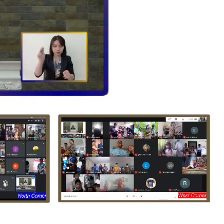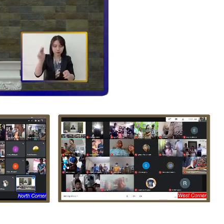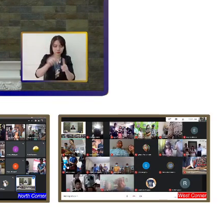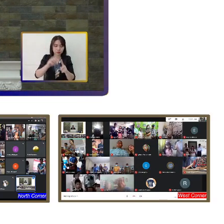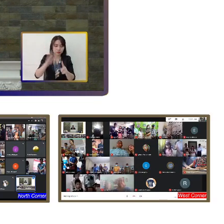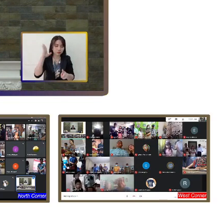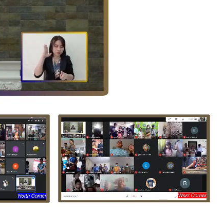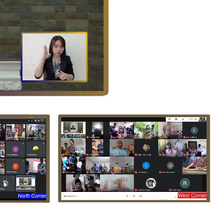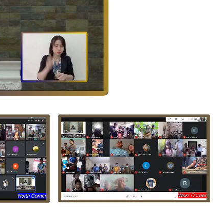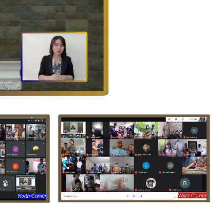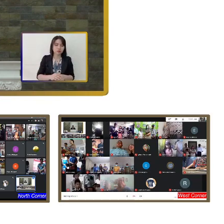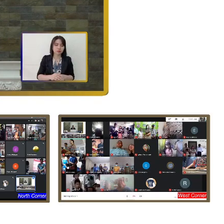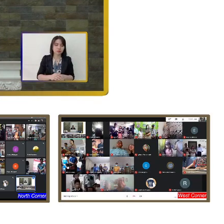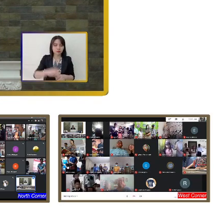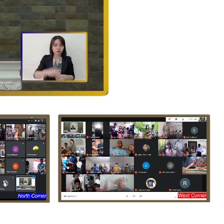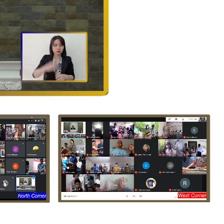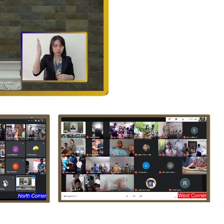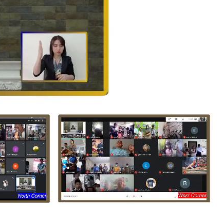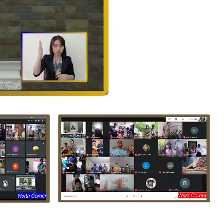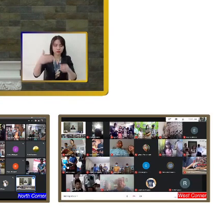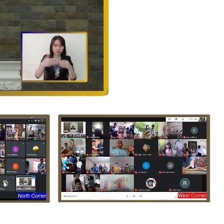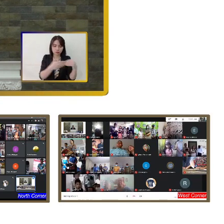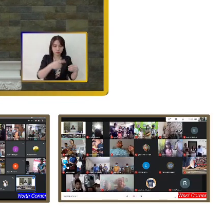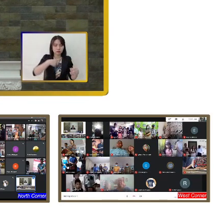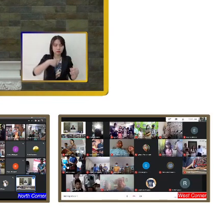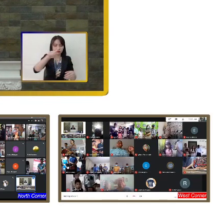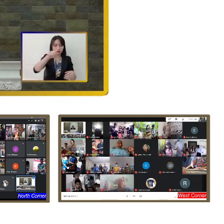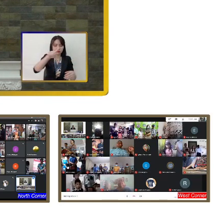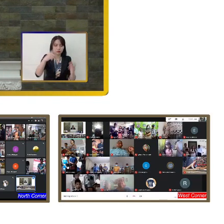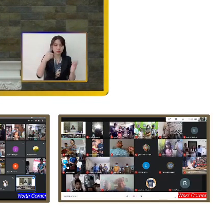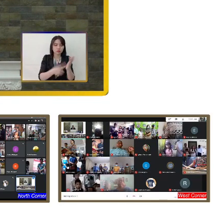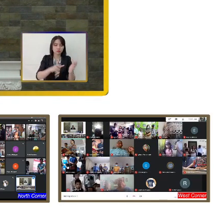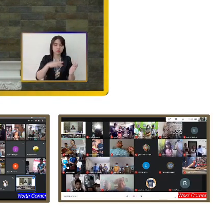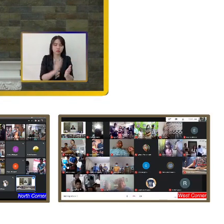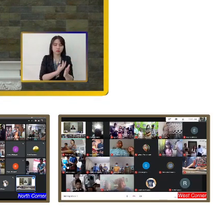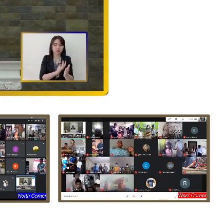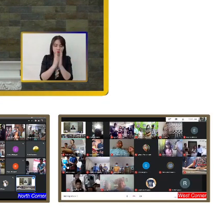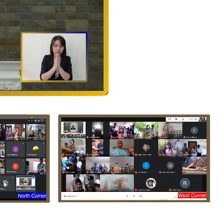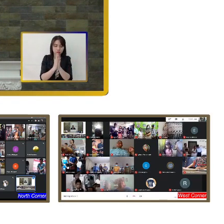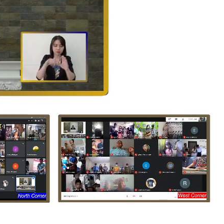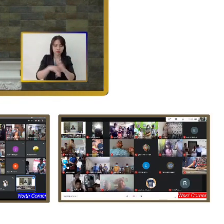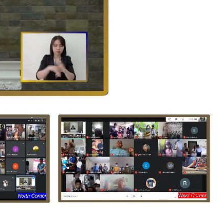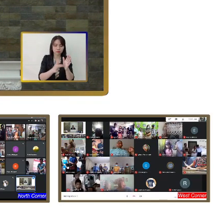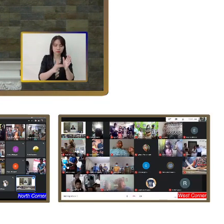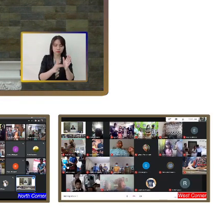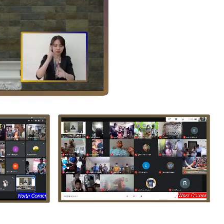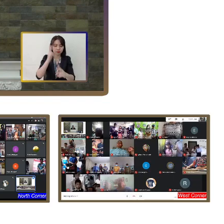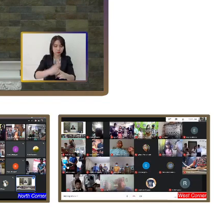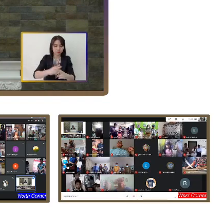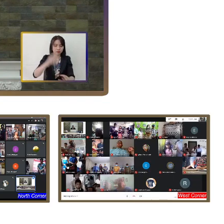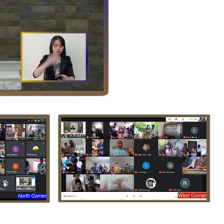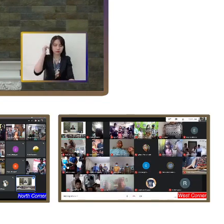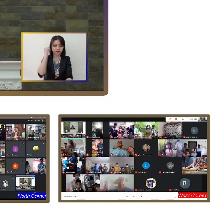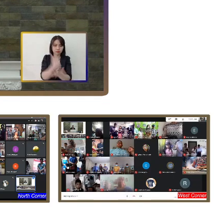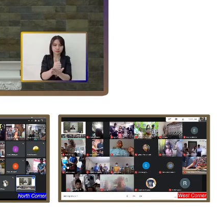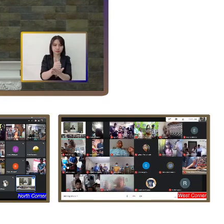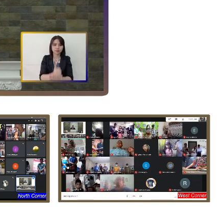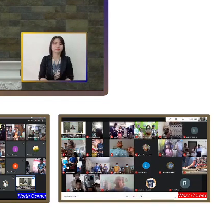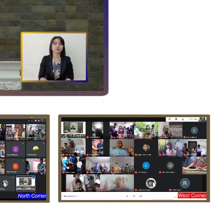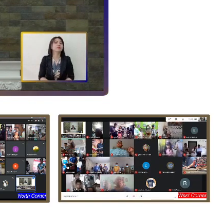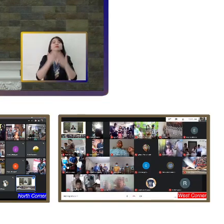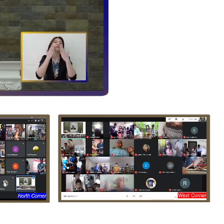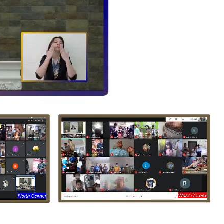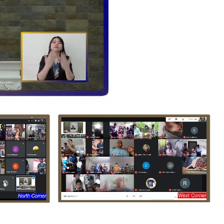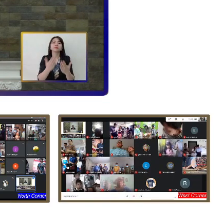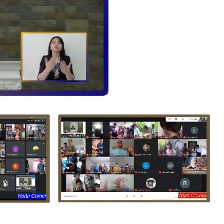ang siyang manguna. Ang lahat pong ito'y hinihiling ko po sa inyo sa pangalan po ni Jesus. Amen. All right, thank you. You may be